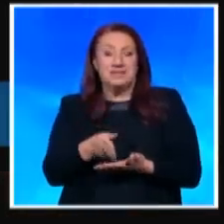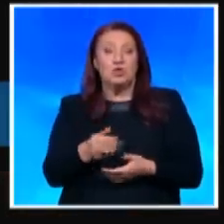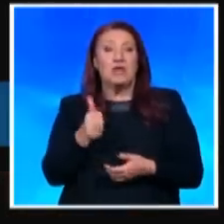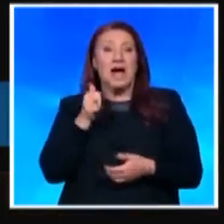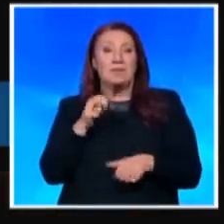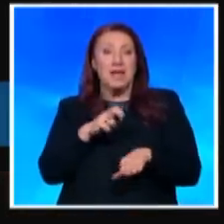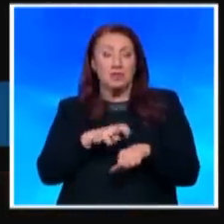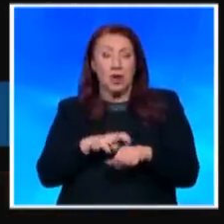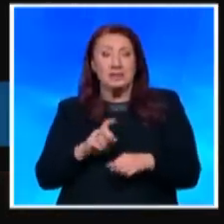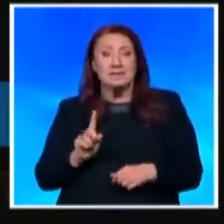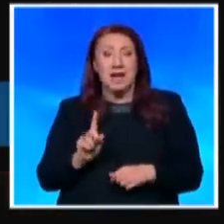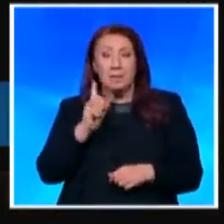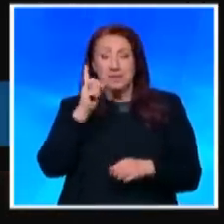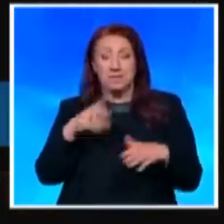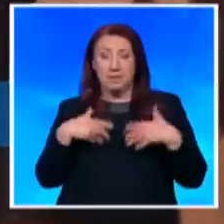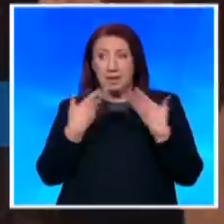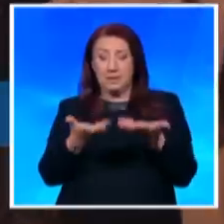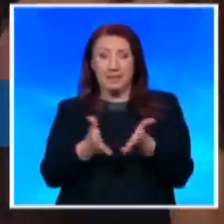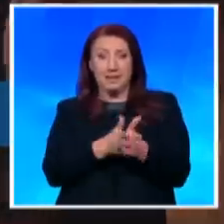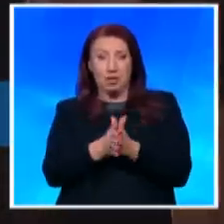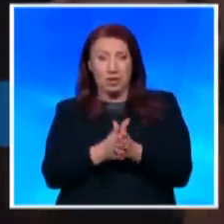от 10 години.